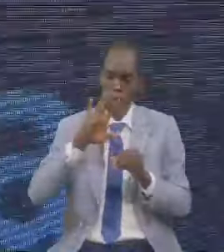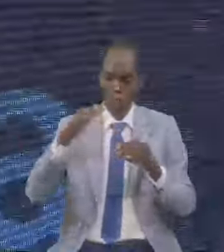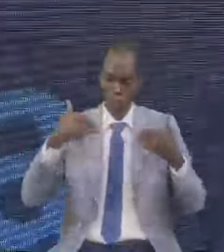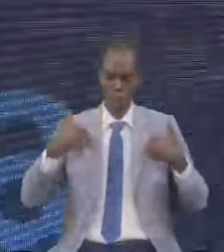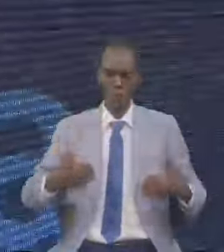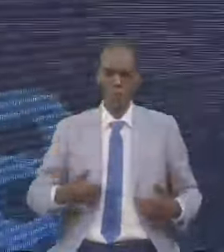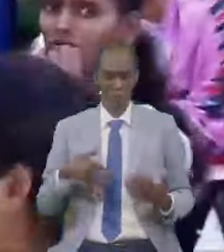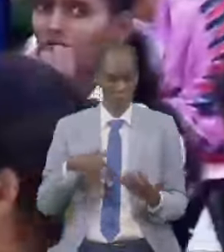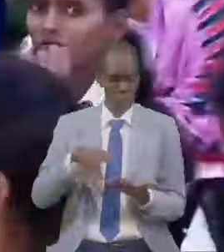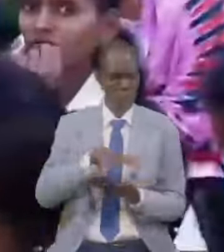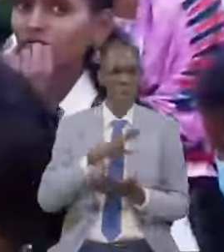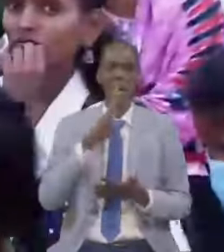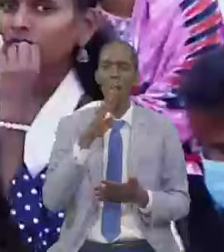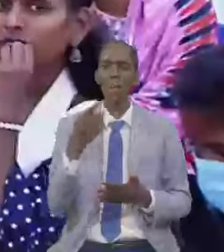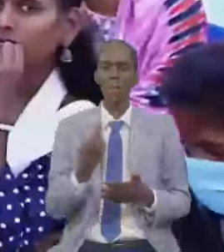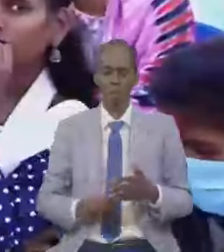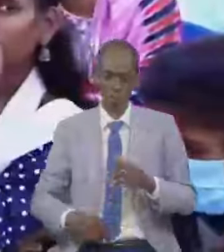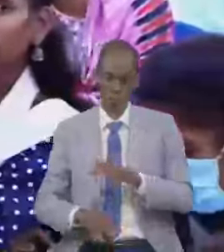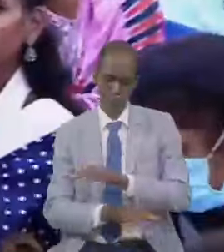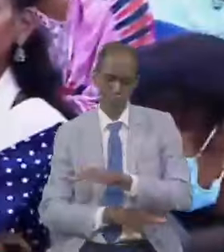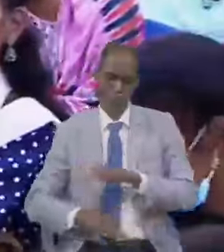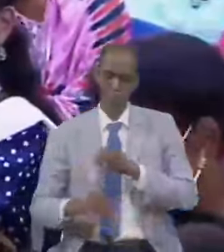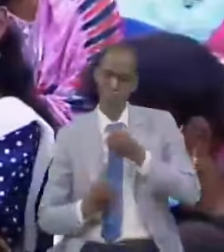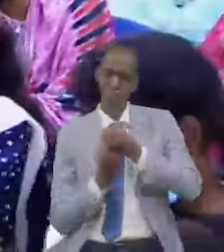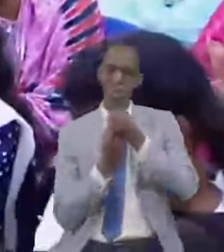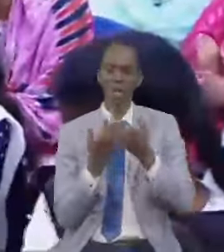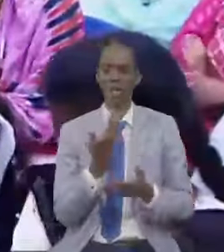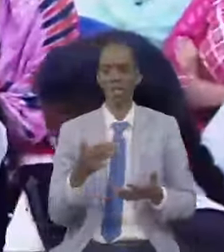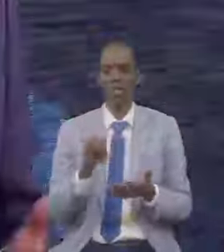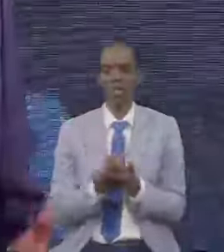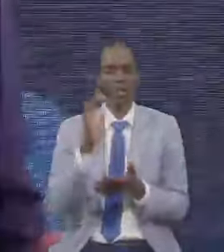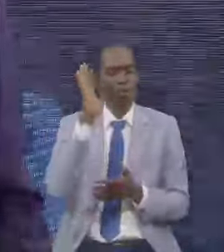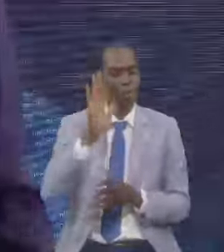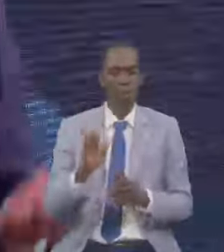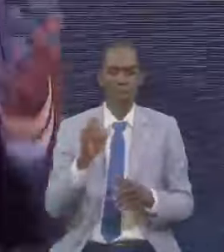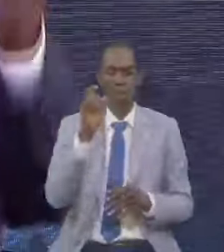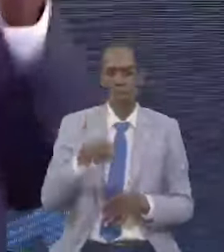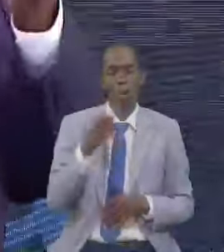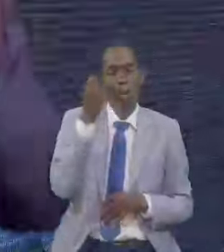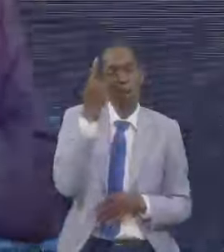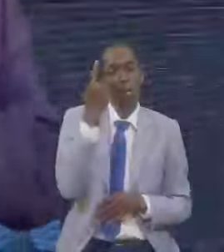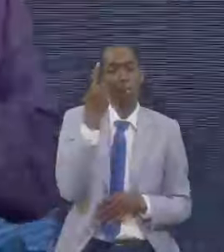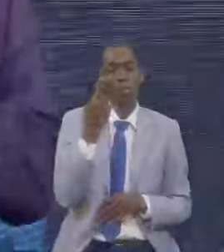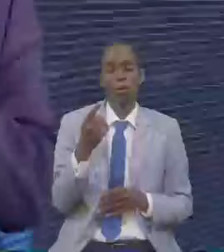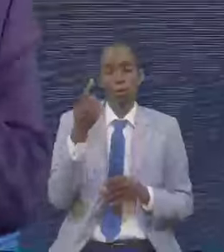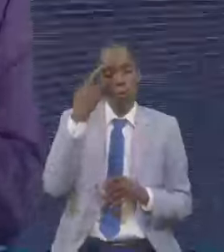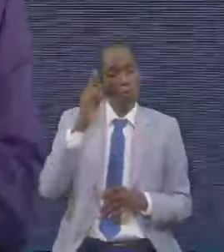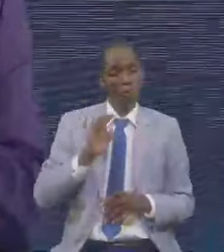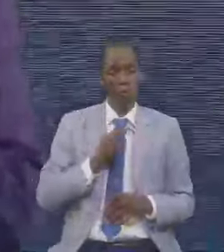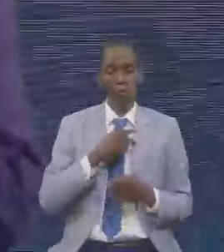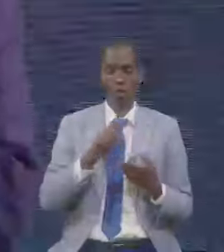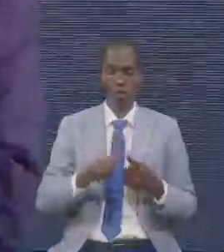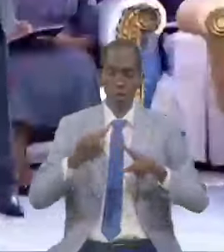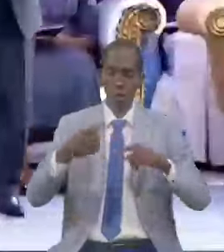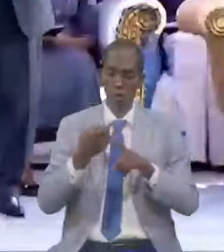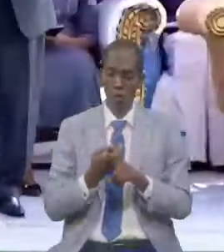we need to understand. ఇవన్నీ కూడా పునాది స్థాయి సంగతులు మనం అర్థం చేసుకోవాలి. Go from the zero to the hero, you